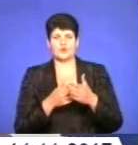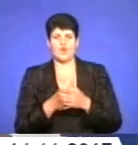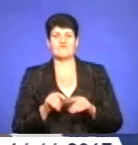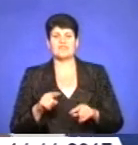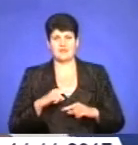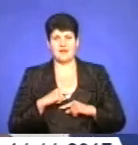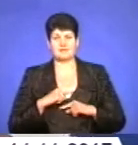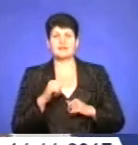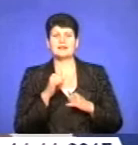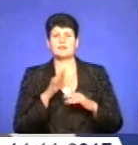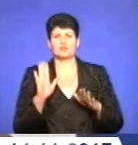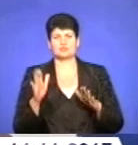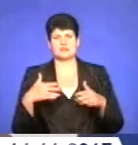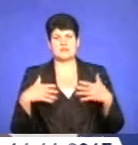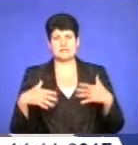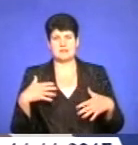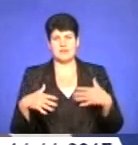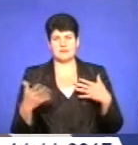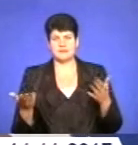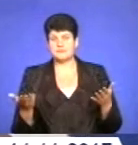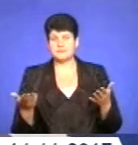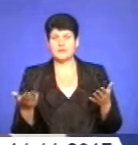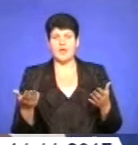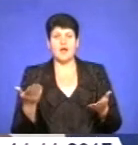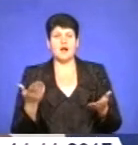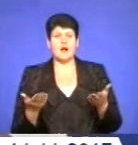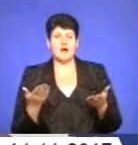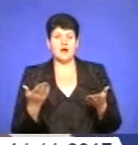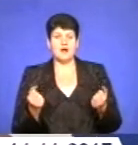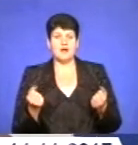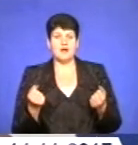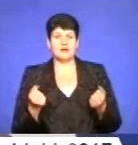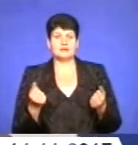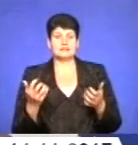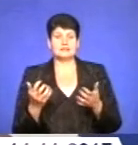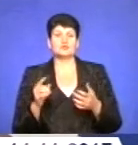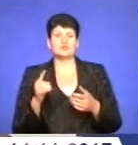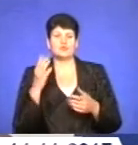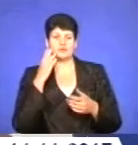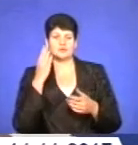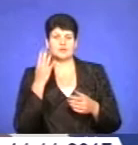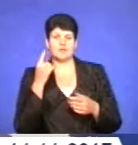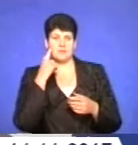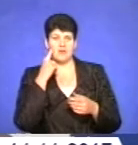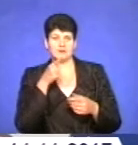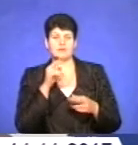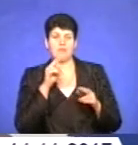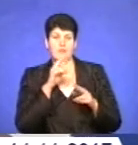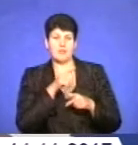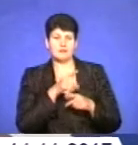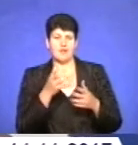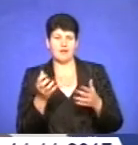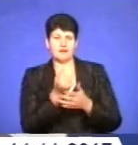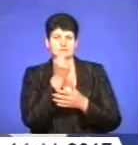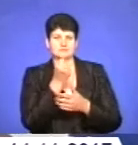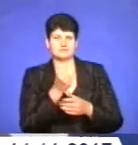він не може бути слабеньким. А знайшов 4 бали, прочувствував, значить він десь помилився, а я його злапав